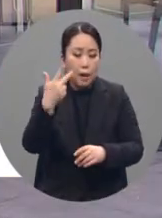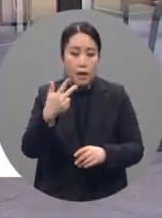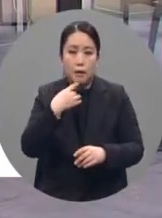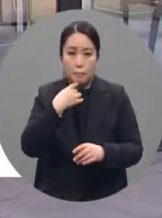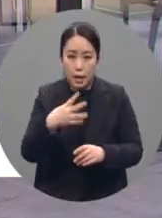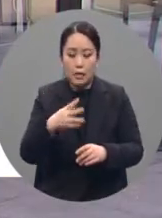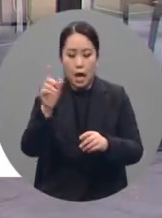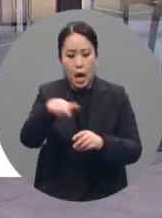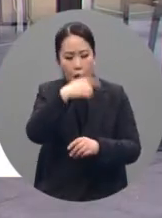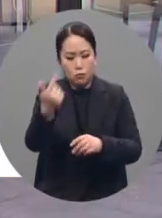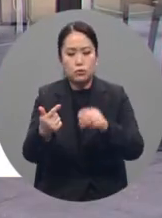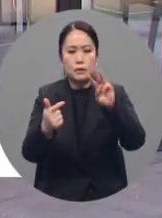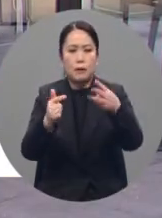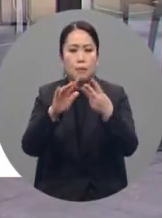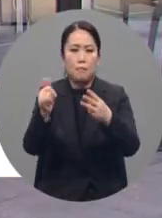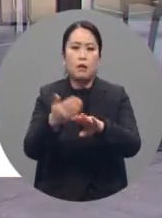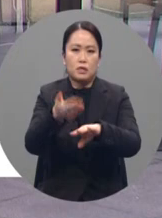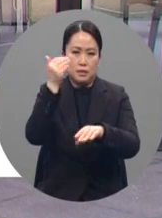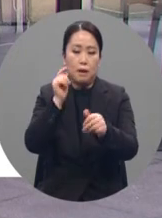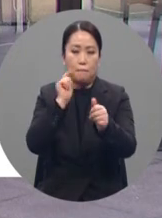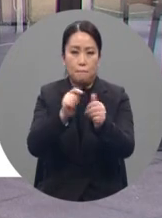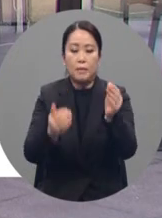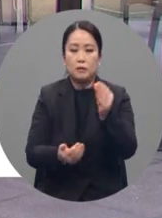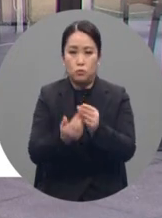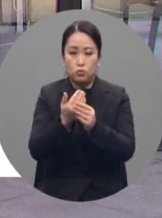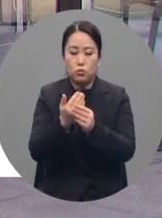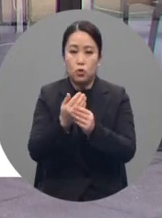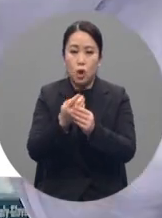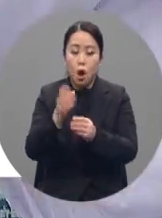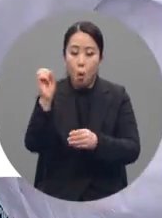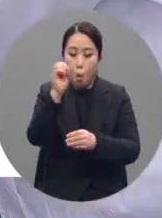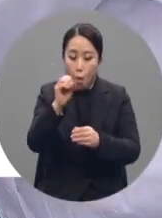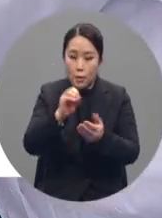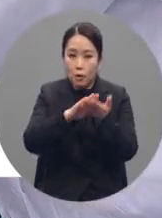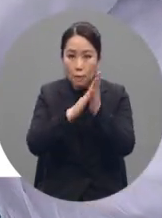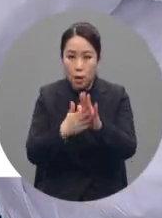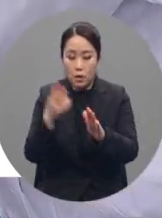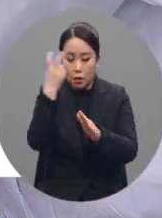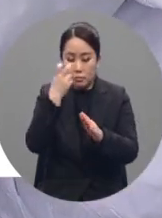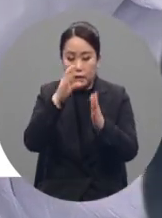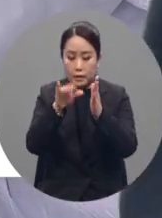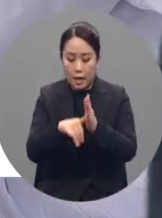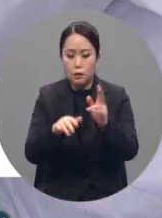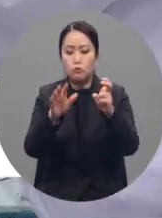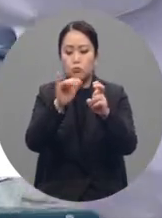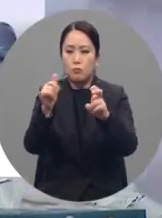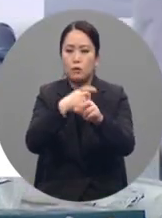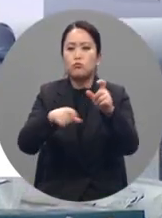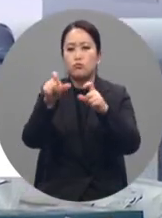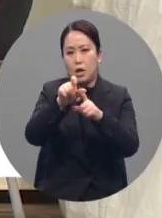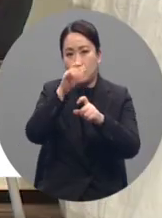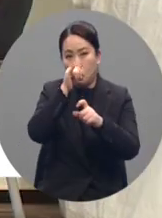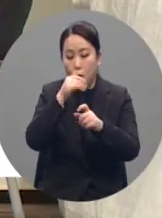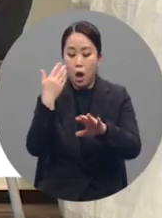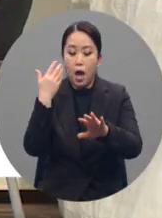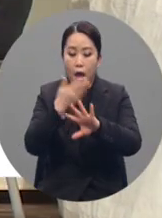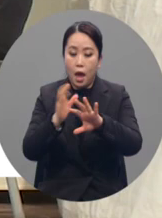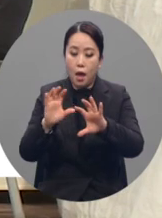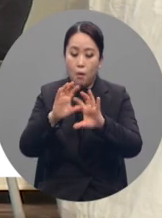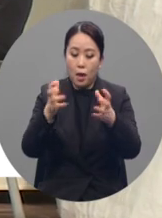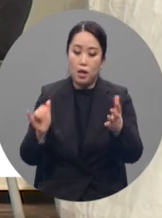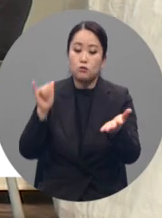넘어섰습니다 오미 그런 변이 표본 검사에서 20명의 사례가 추가로 확인됐고 해외 입국자 한 명을